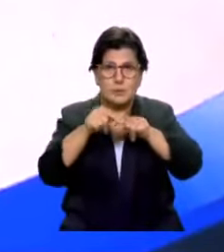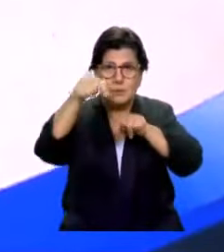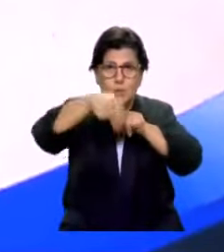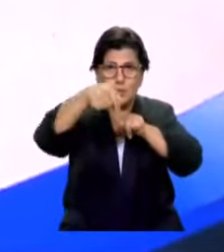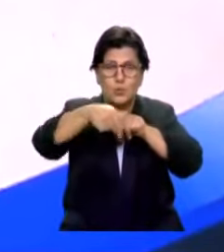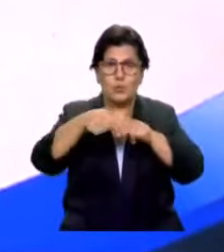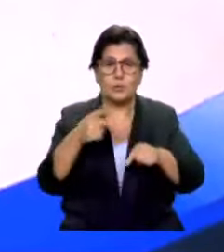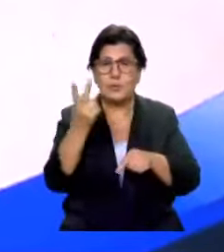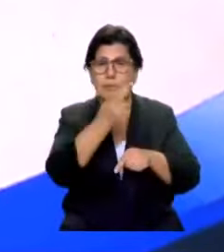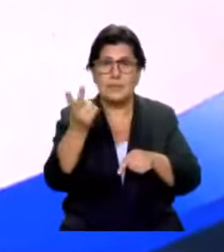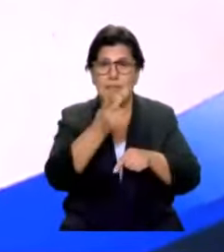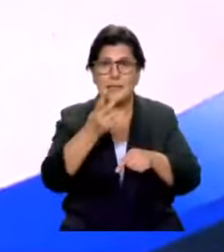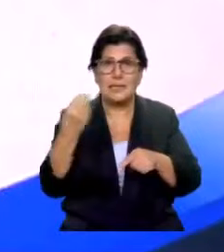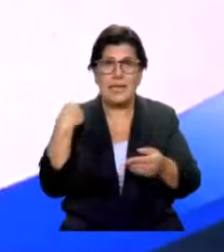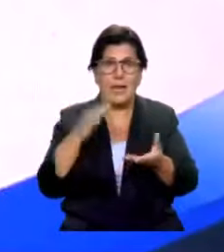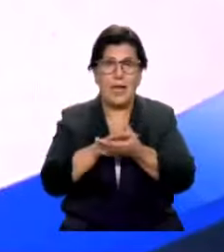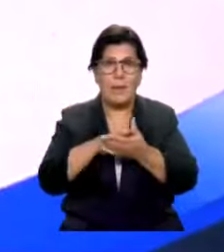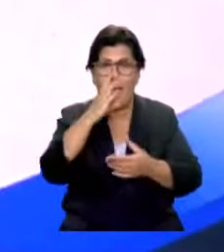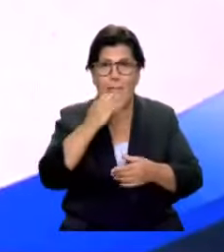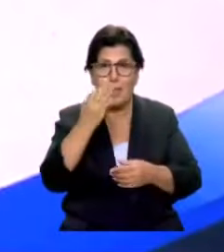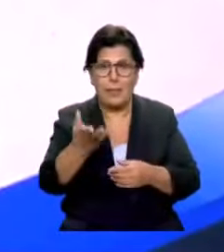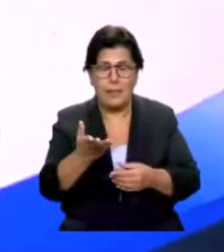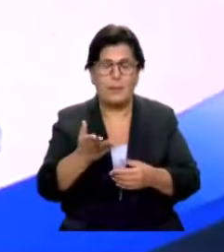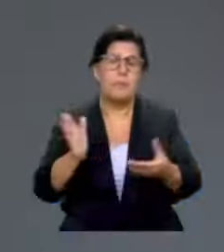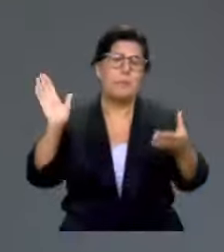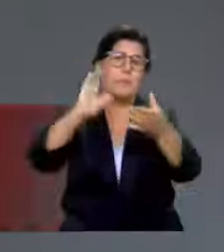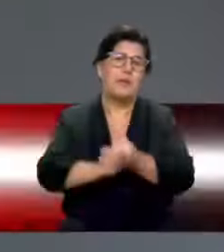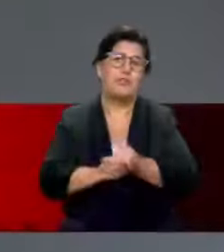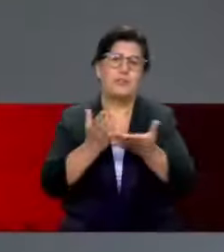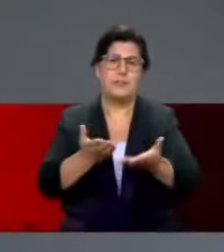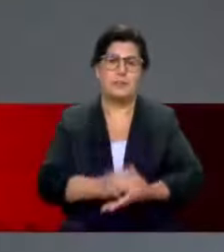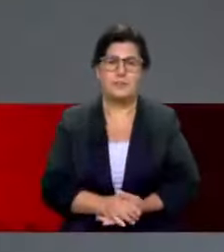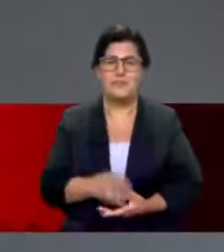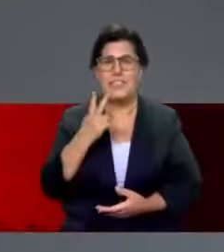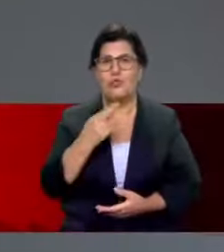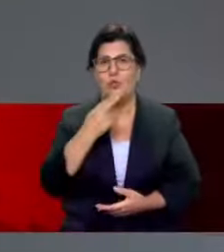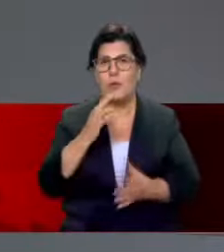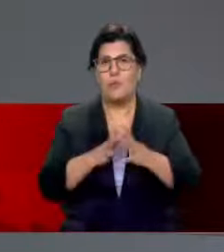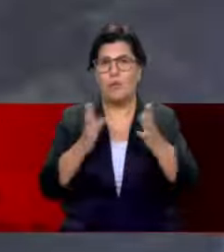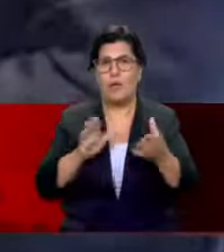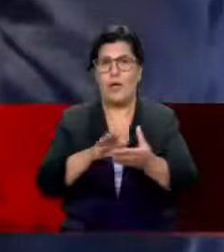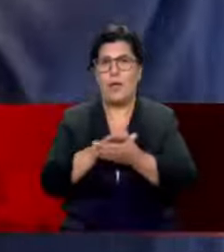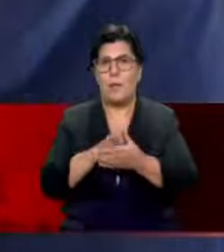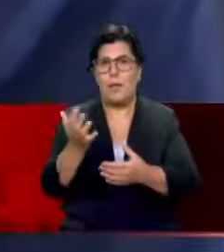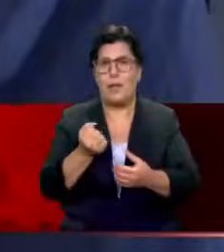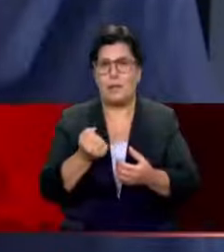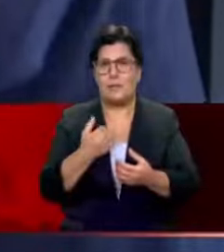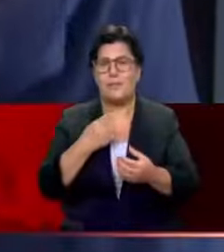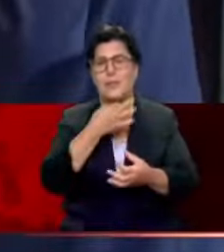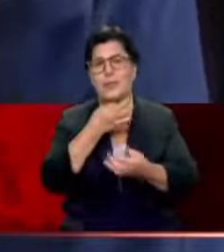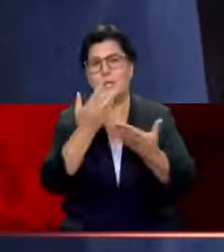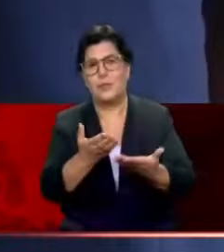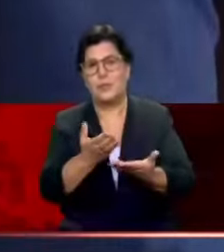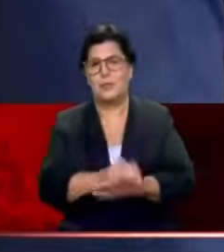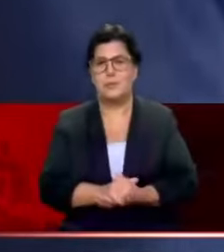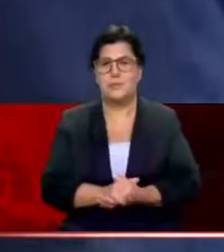ikili saldırganın yeni ayakkabı hediye etmesiyle barıştı Ben sana 2 numara ayakkabı büyük aldım Teşekkür ederim sağ